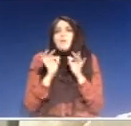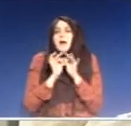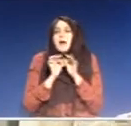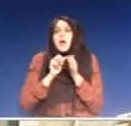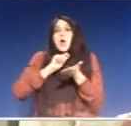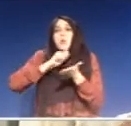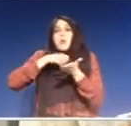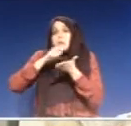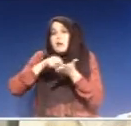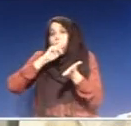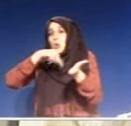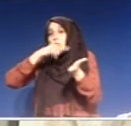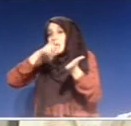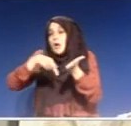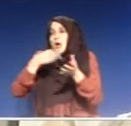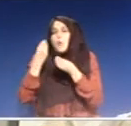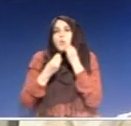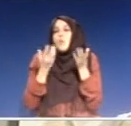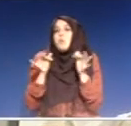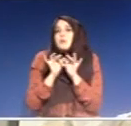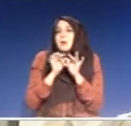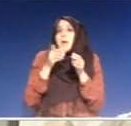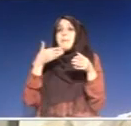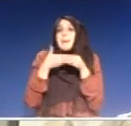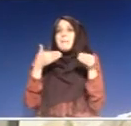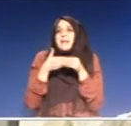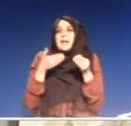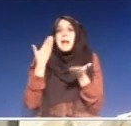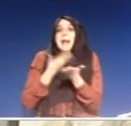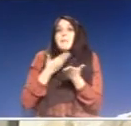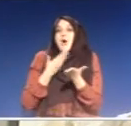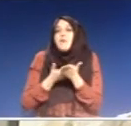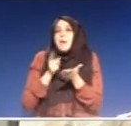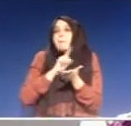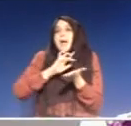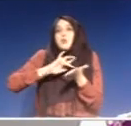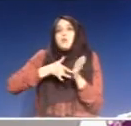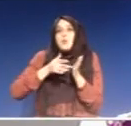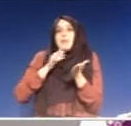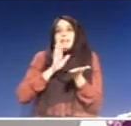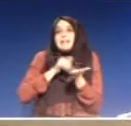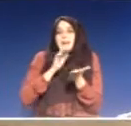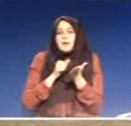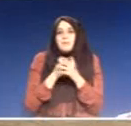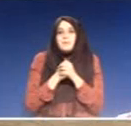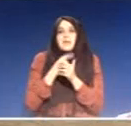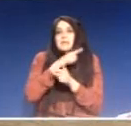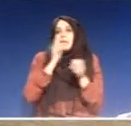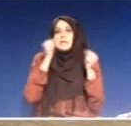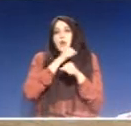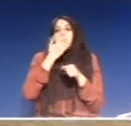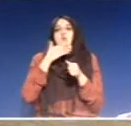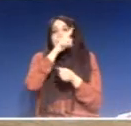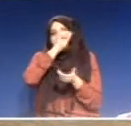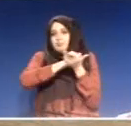بوسيبل نجمر دارا كي يبغى هذاك تاع المشكله كيف جدي يسال الاخ رابح الى غادي تجد تليفوني كي واث مثلنا